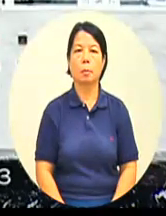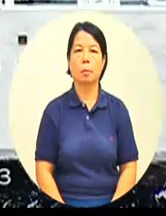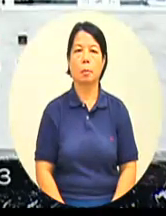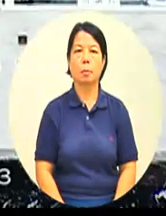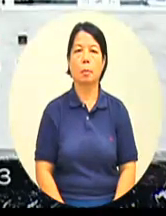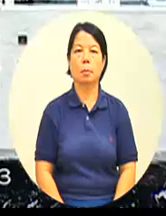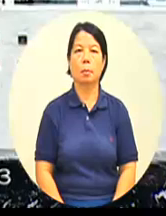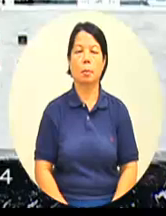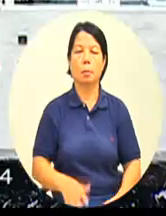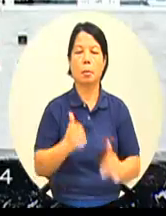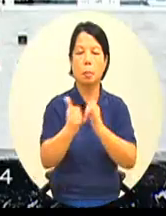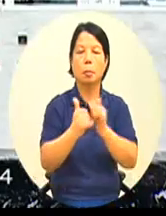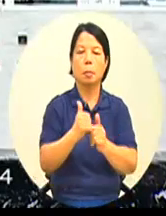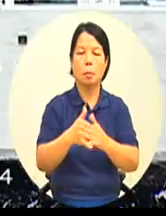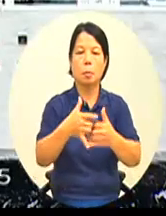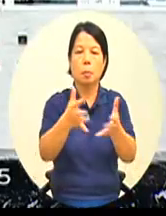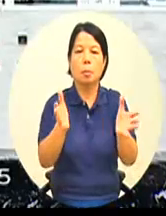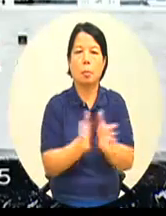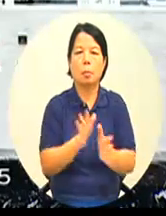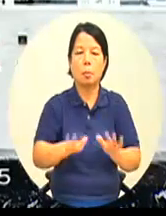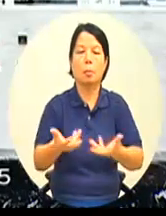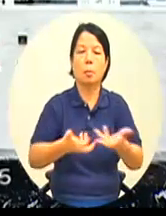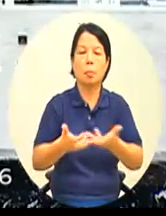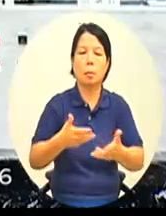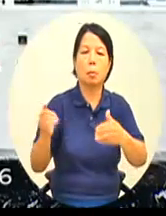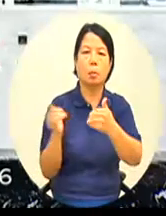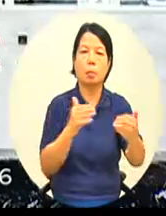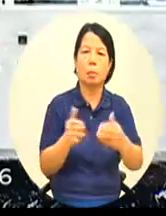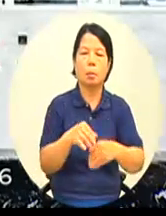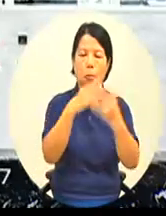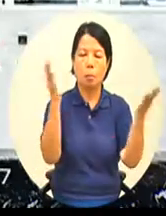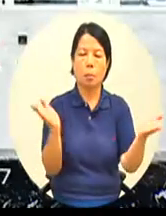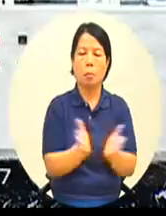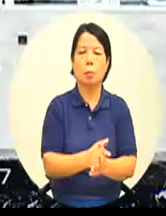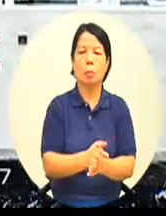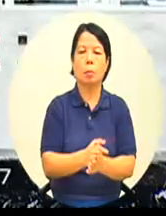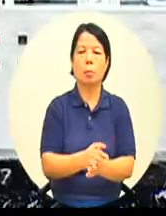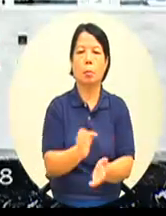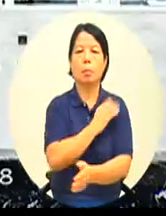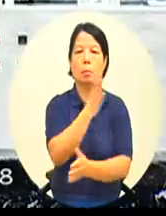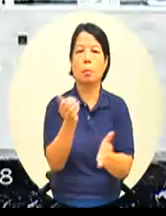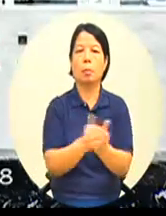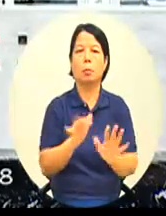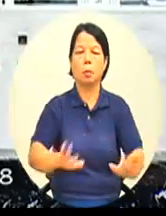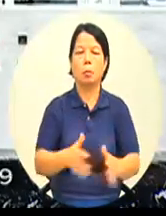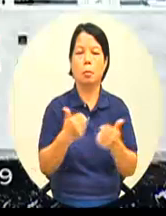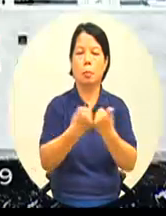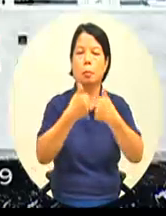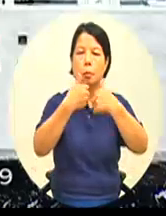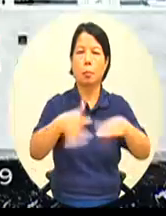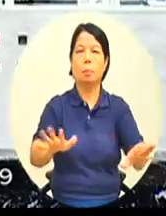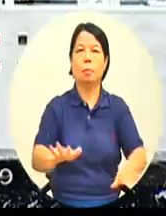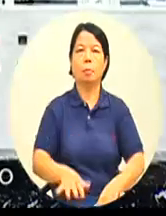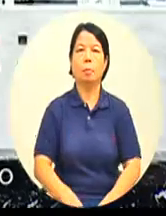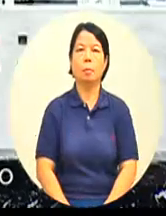我们社政部门业务执行全部结束，那我们散会。